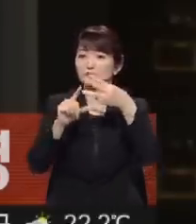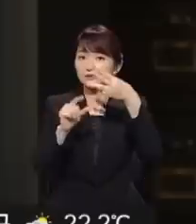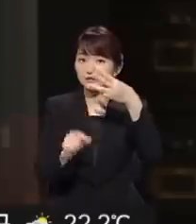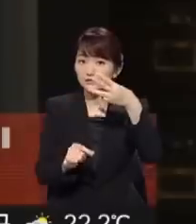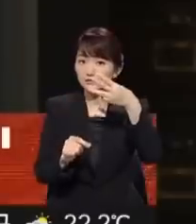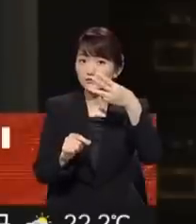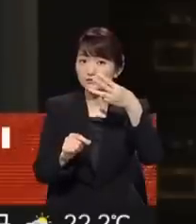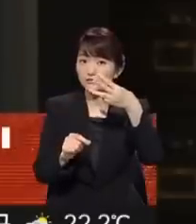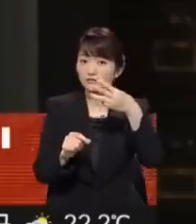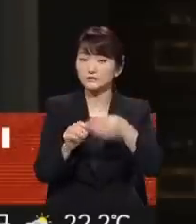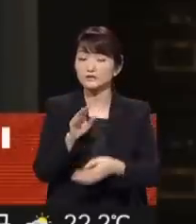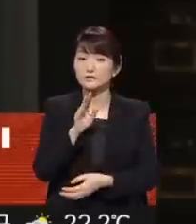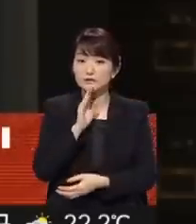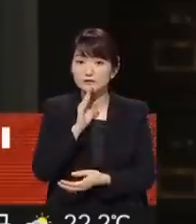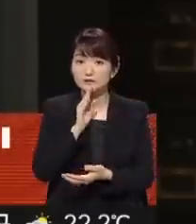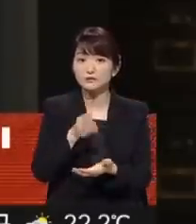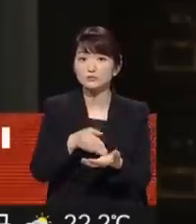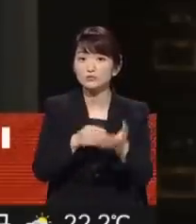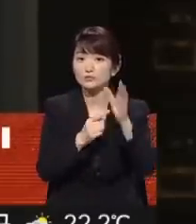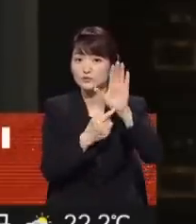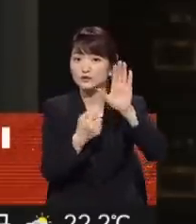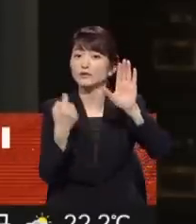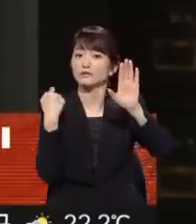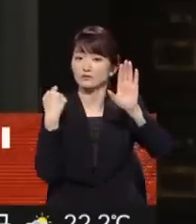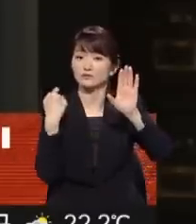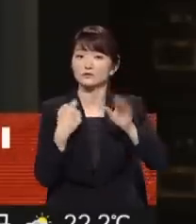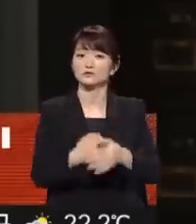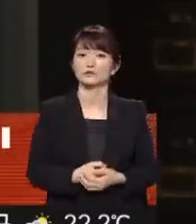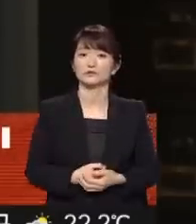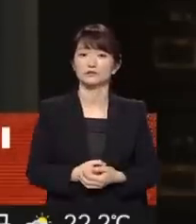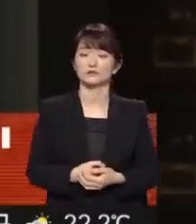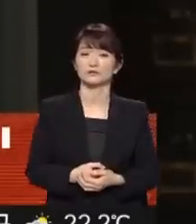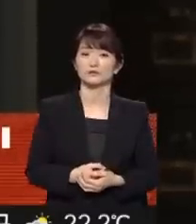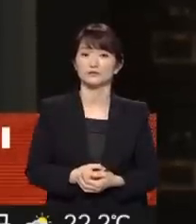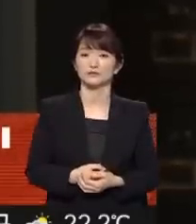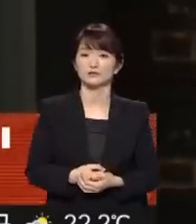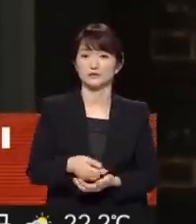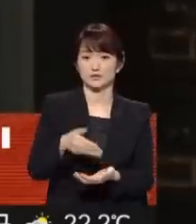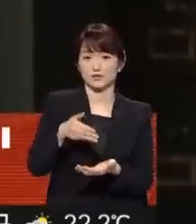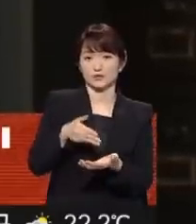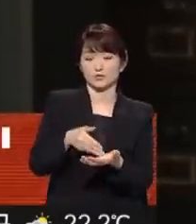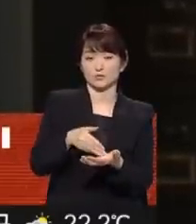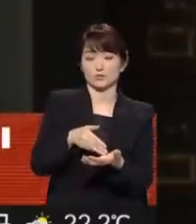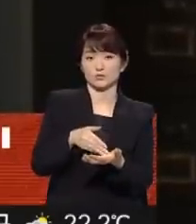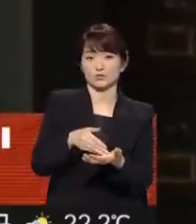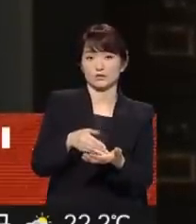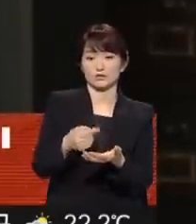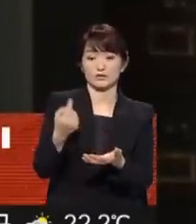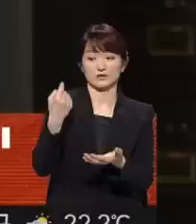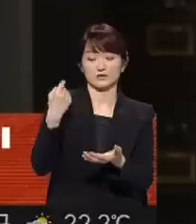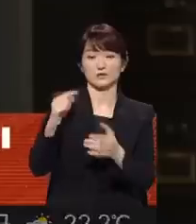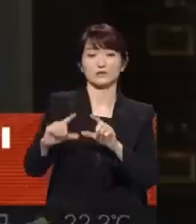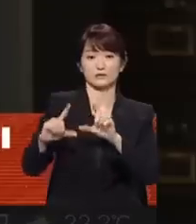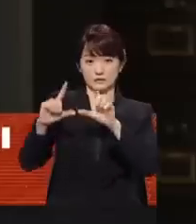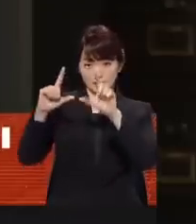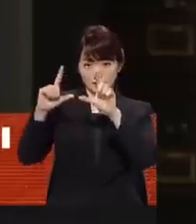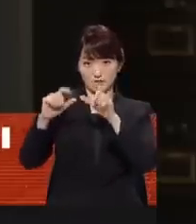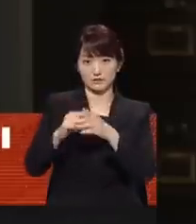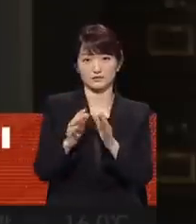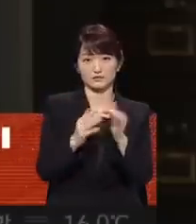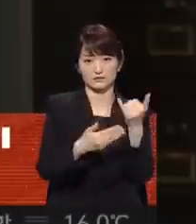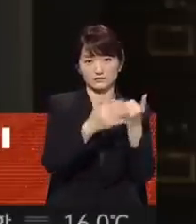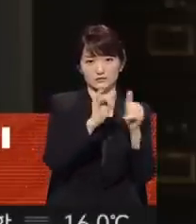이 사실이 보도된 것은 어제. 자, 그런데 보도가 된 그 전날까지도 이